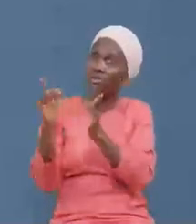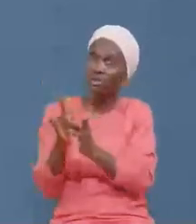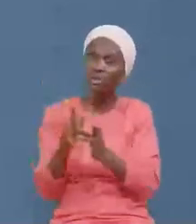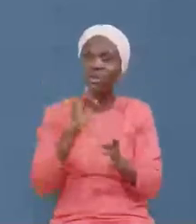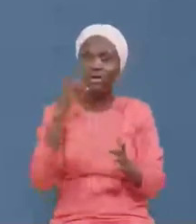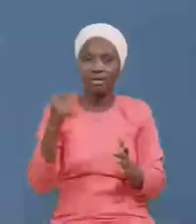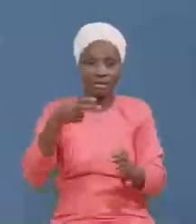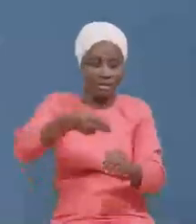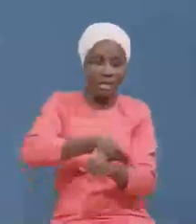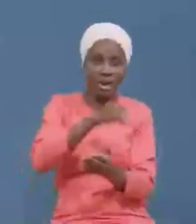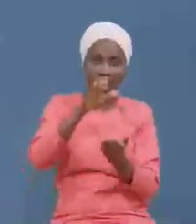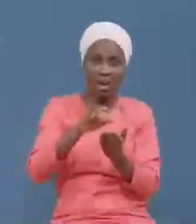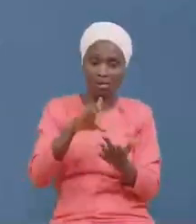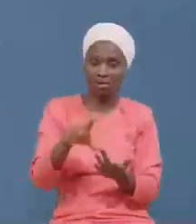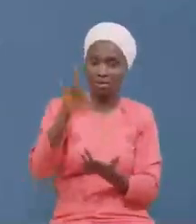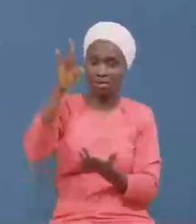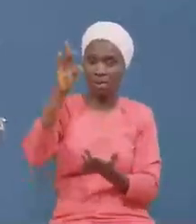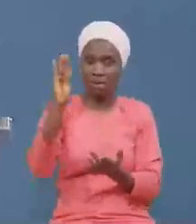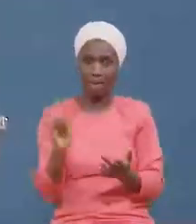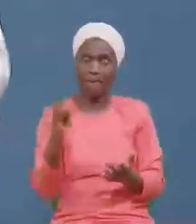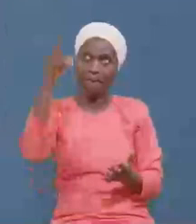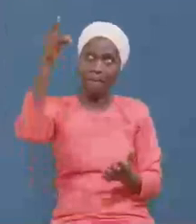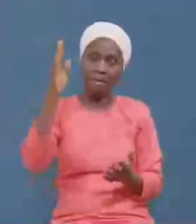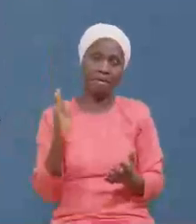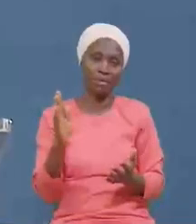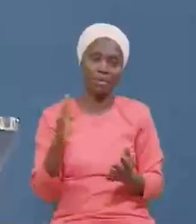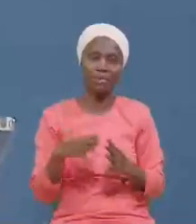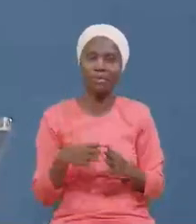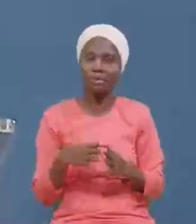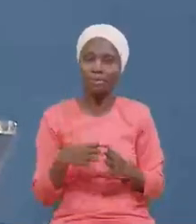que Jésus est l'agneau choisi par Dieu,